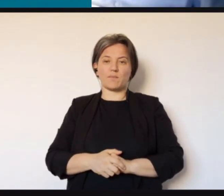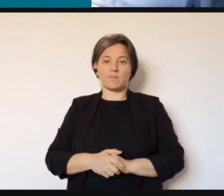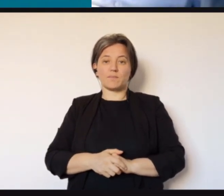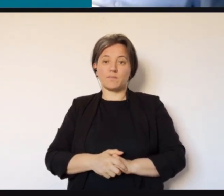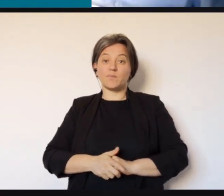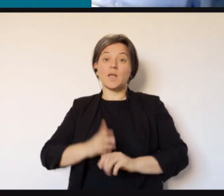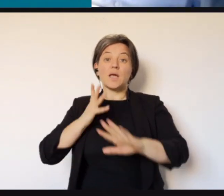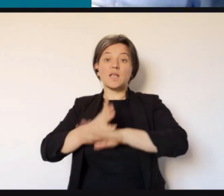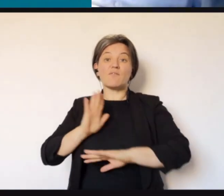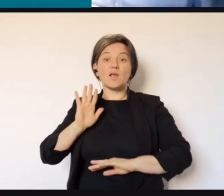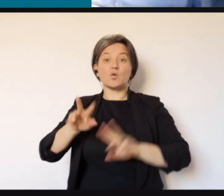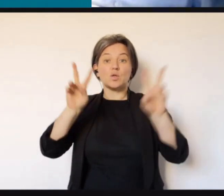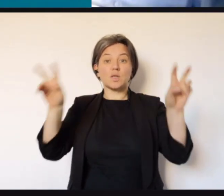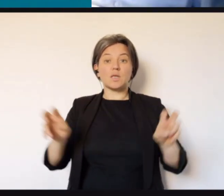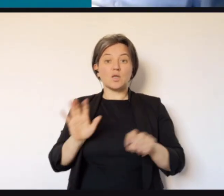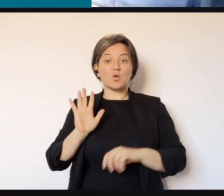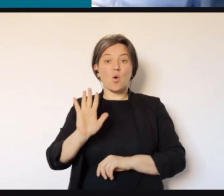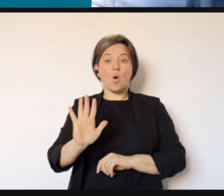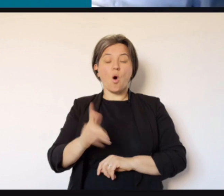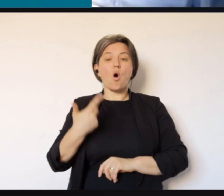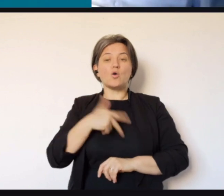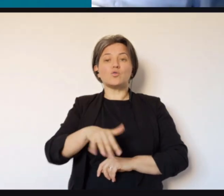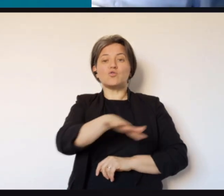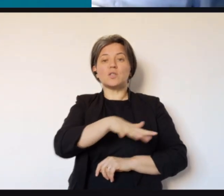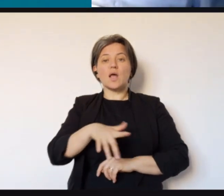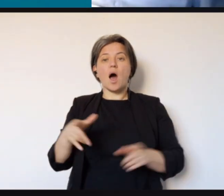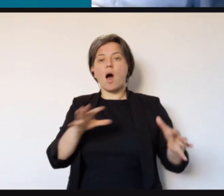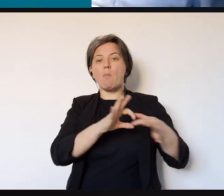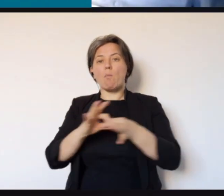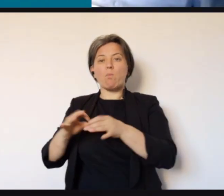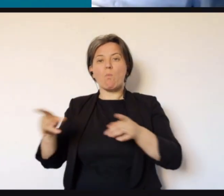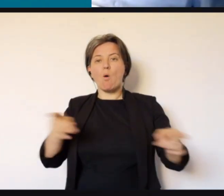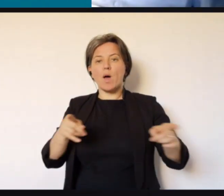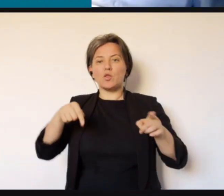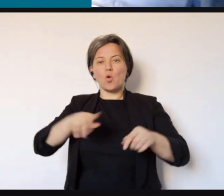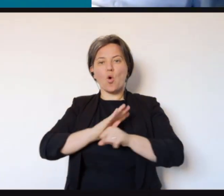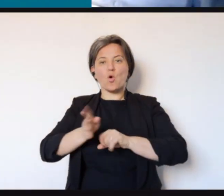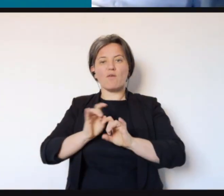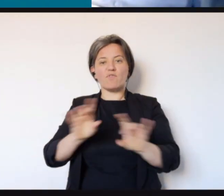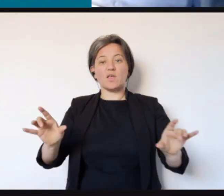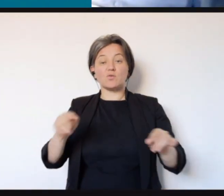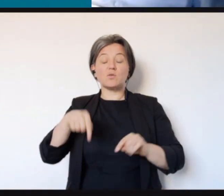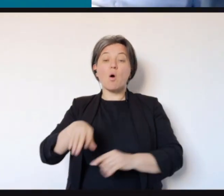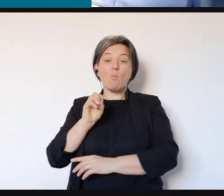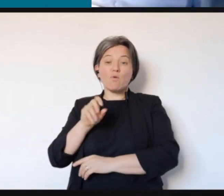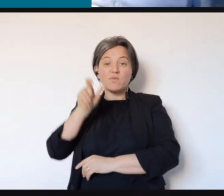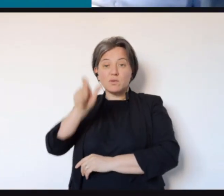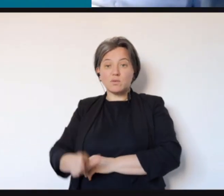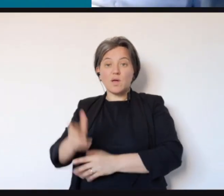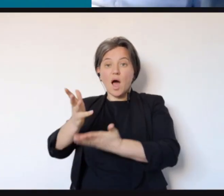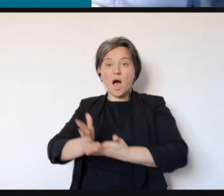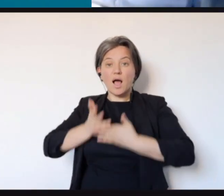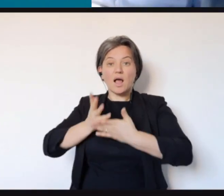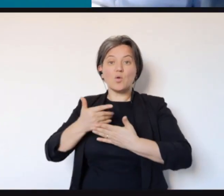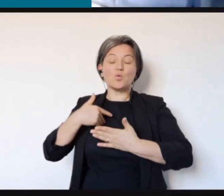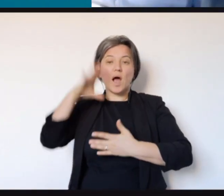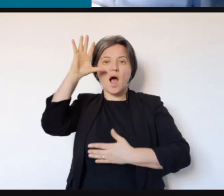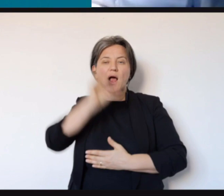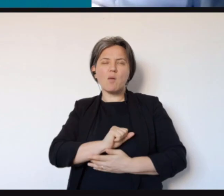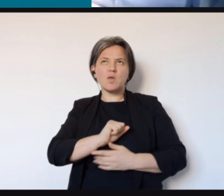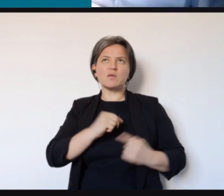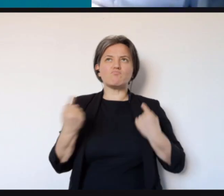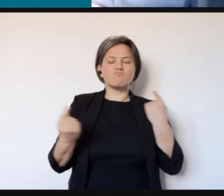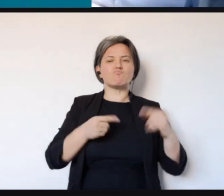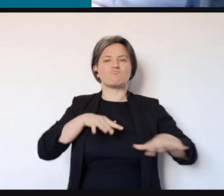socioculturali. Il titolo del suo intervento è La società al tempo del coronavirus. Il professore ci aiuterà